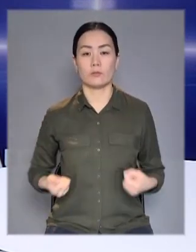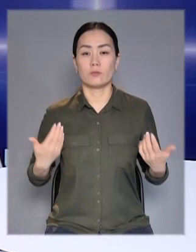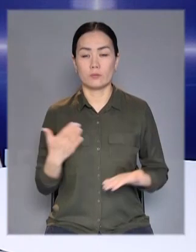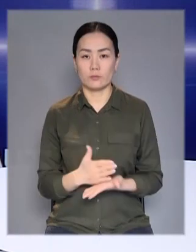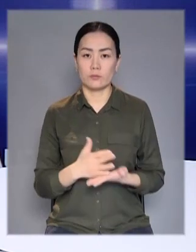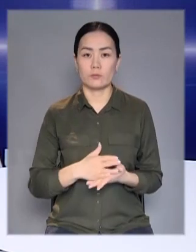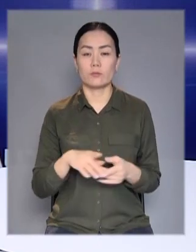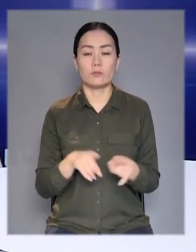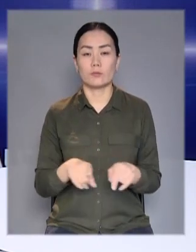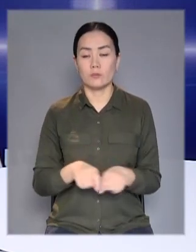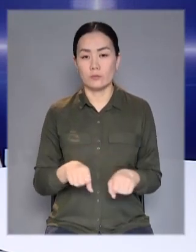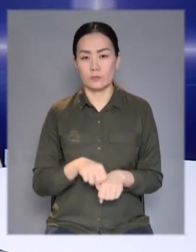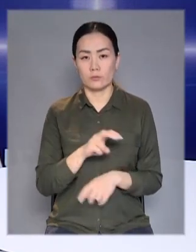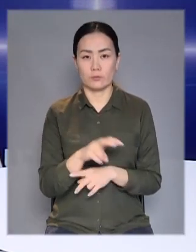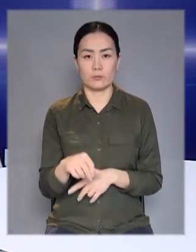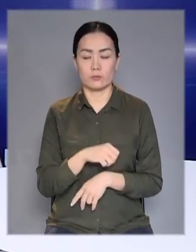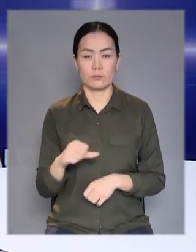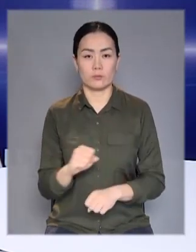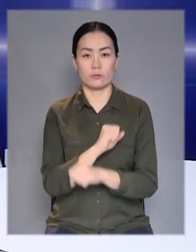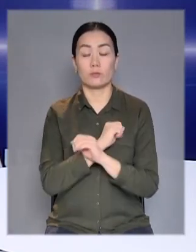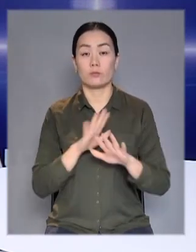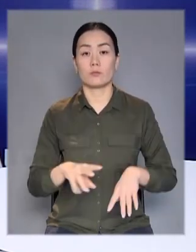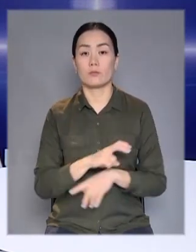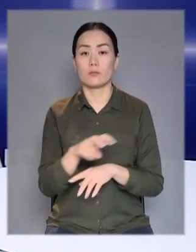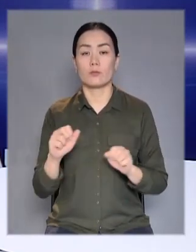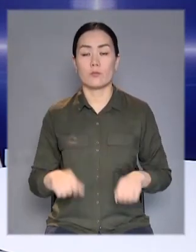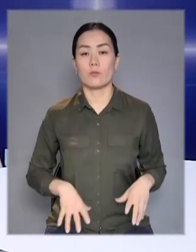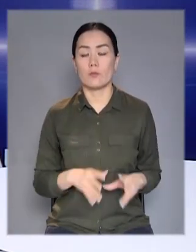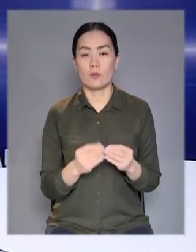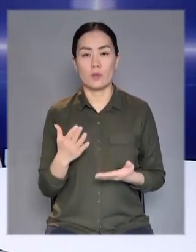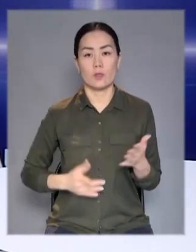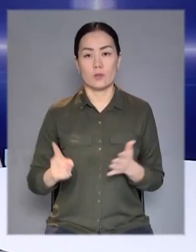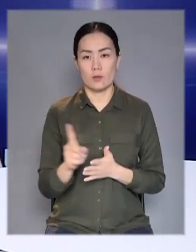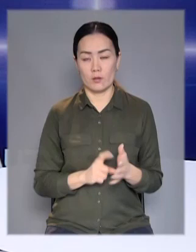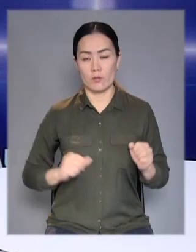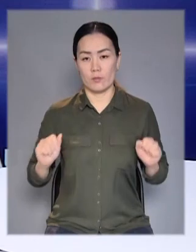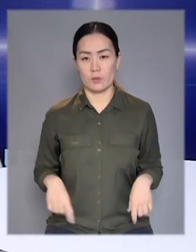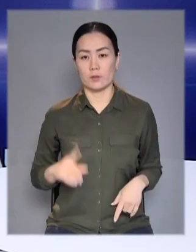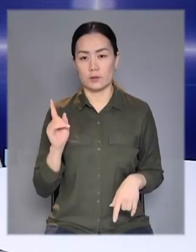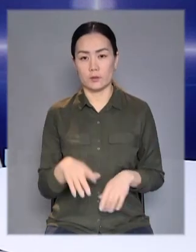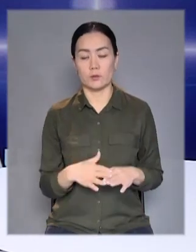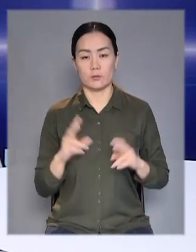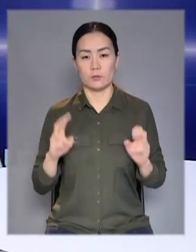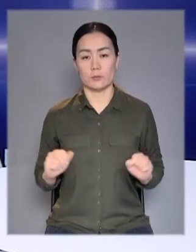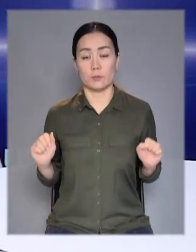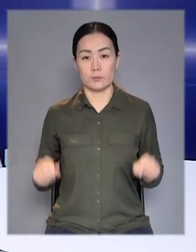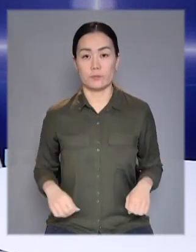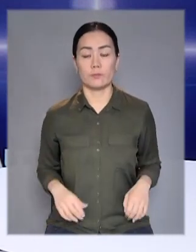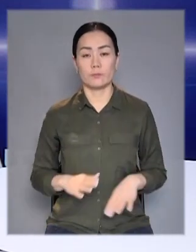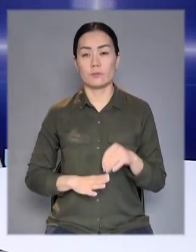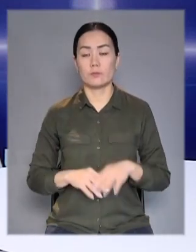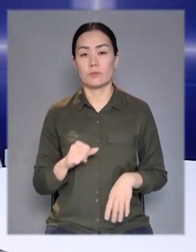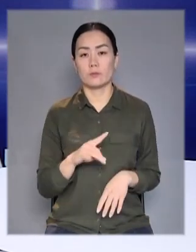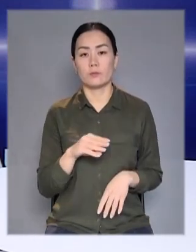поддержки. Есть также возможность посещения санаторных учреждений. При этом, если подать заявку, можно даже не входя из дома.